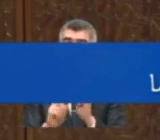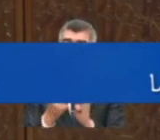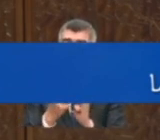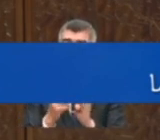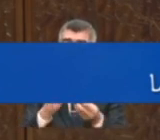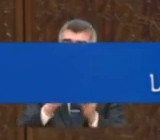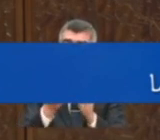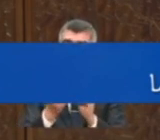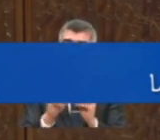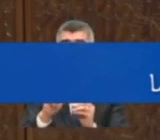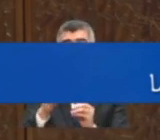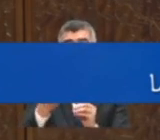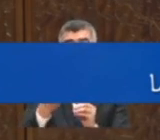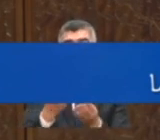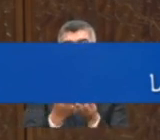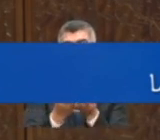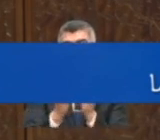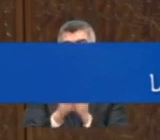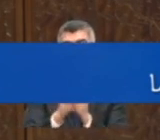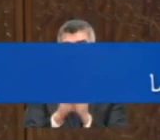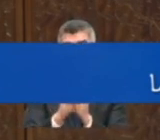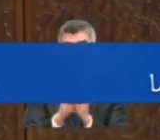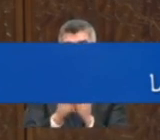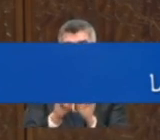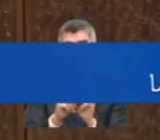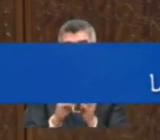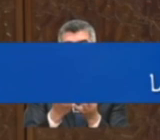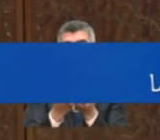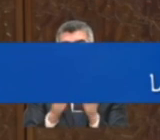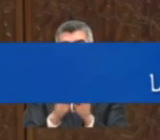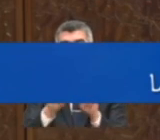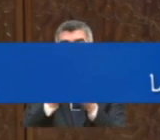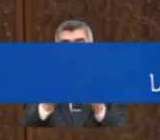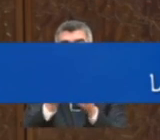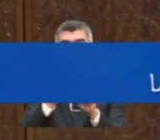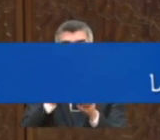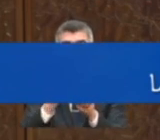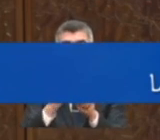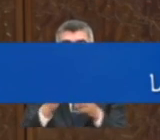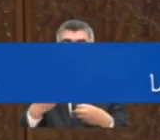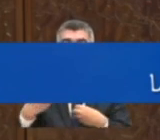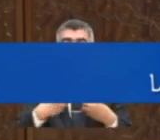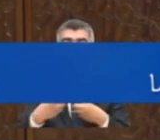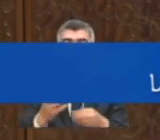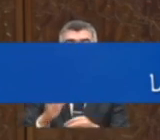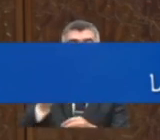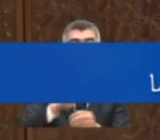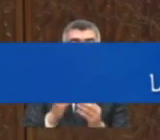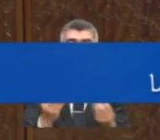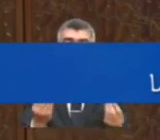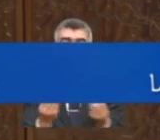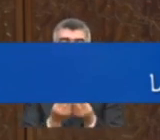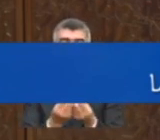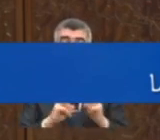بل هناك ثلاثه اللجان بما فيهم الانسبكسيون جينيرال اللي كلفناها كذلك مع المدراء كلهم لان هنا كنتكلموا على الحياه